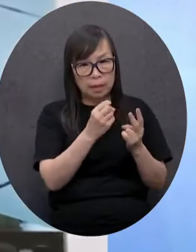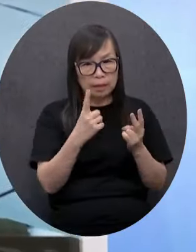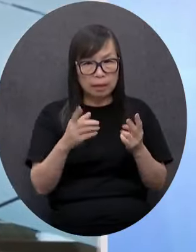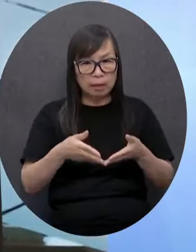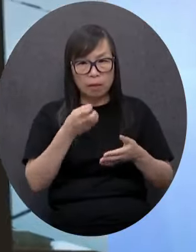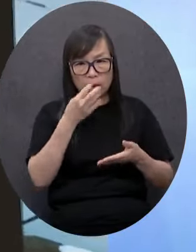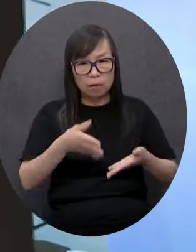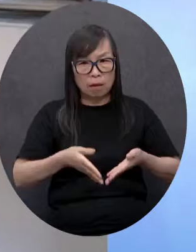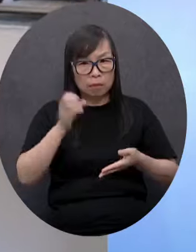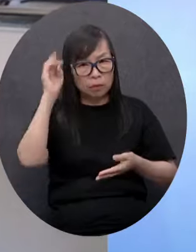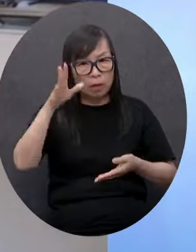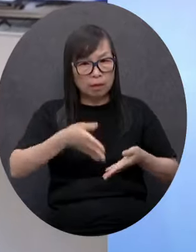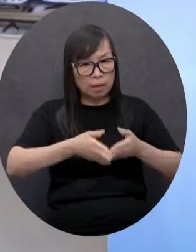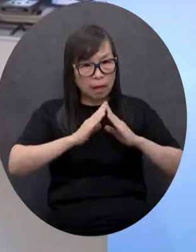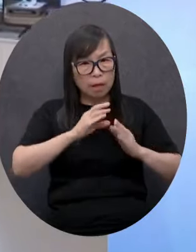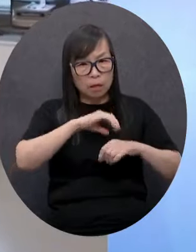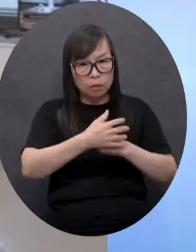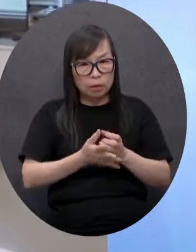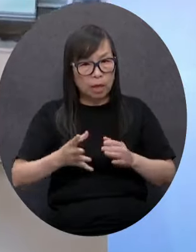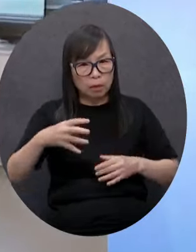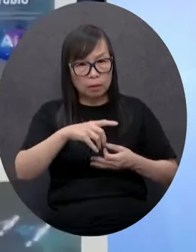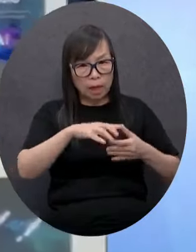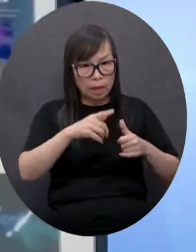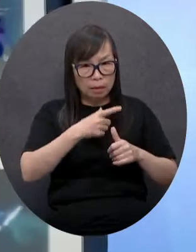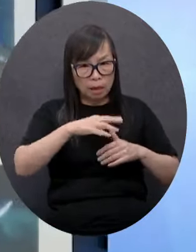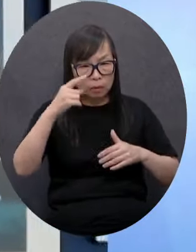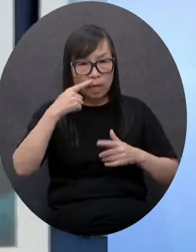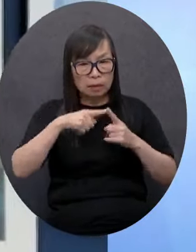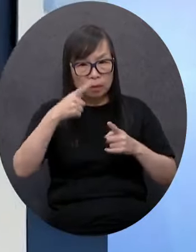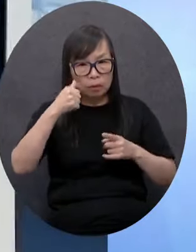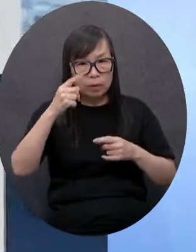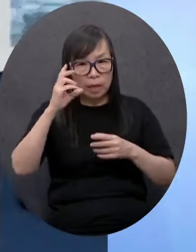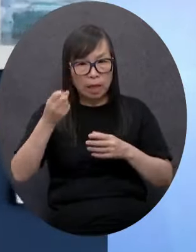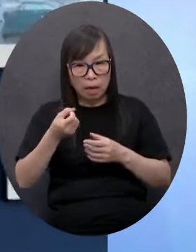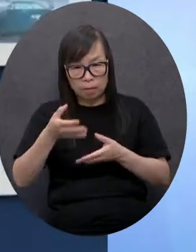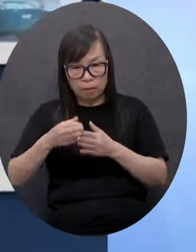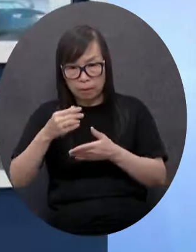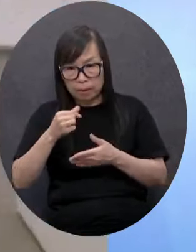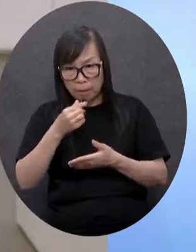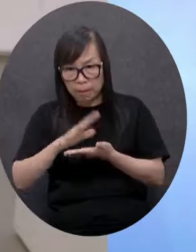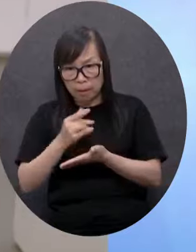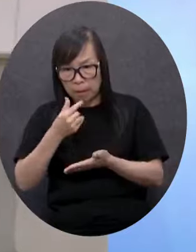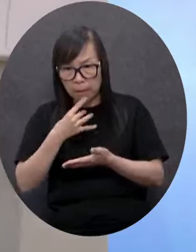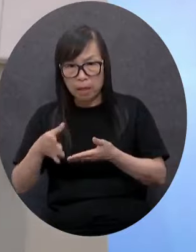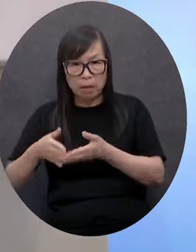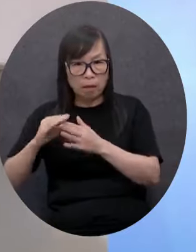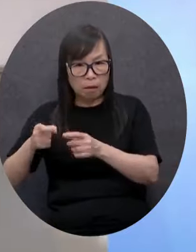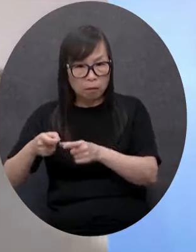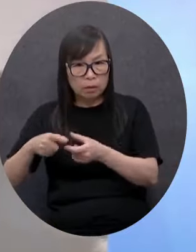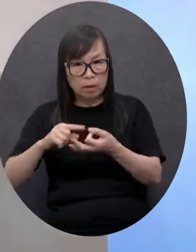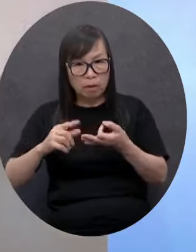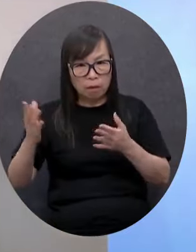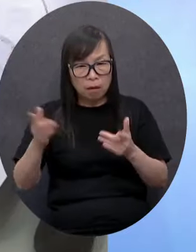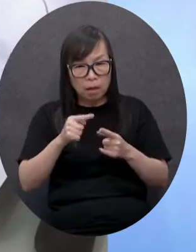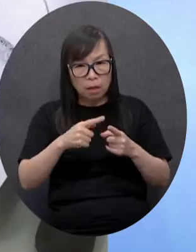在香港创立，是全球领先的人工智能独角兽企业之一，致力推动人工智能